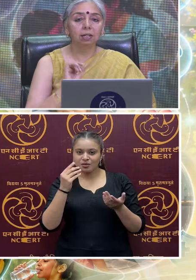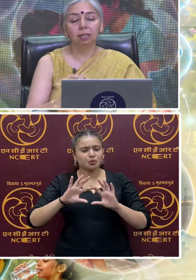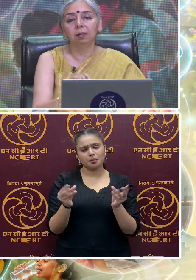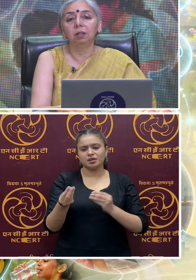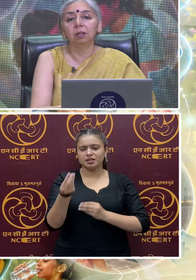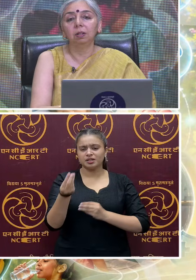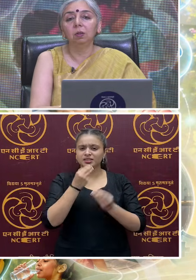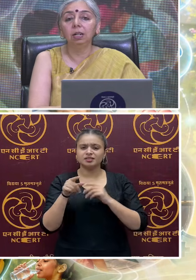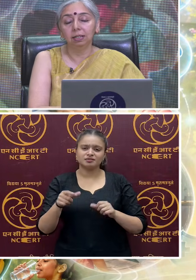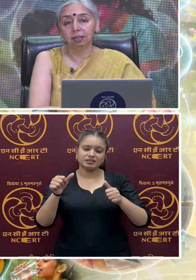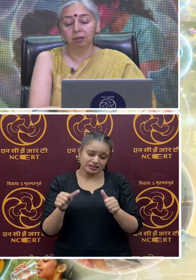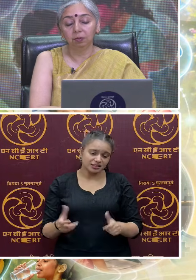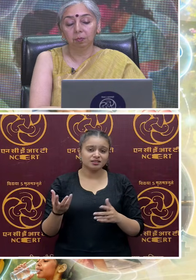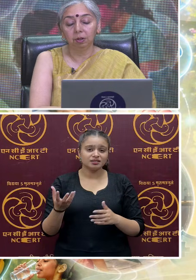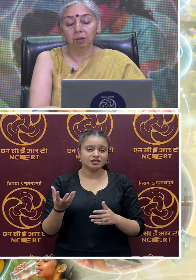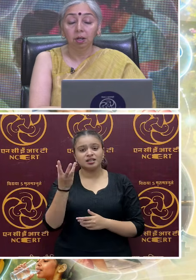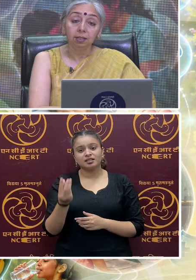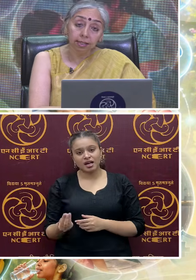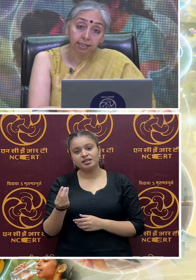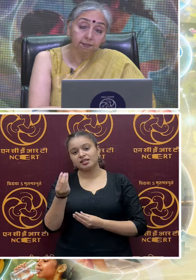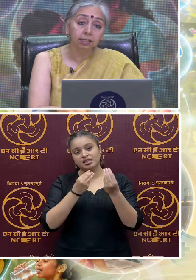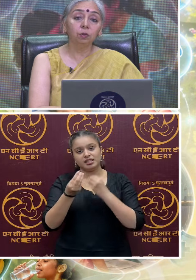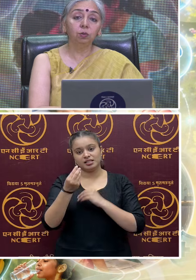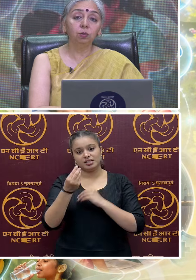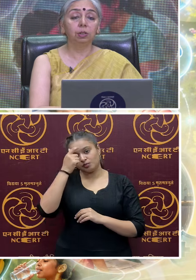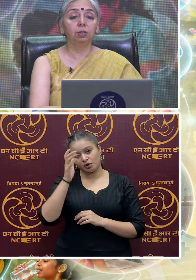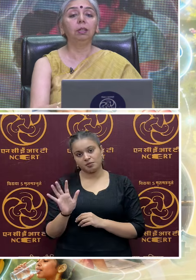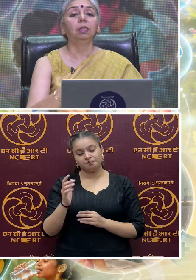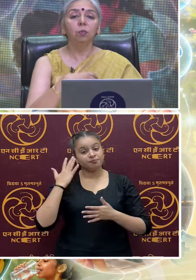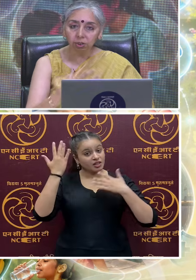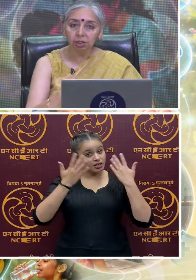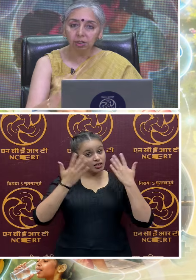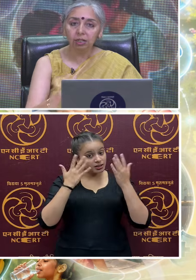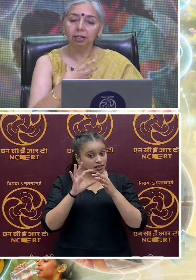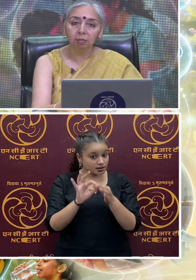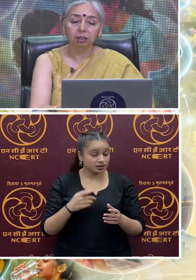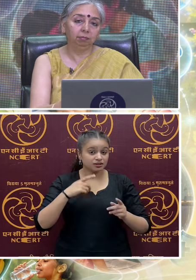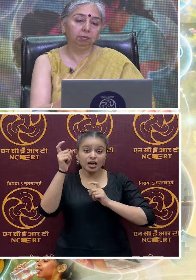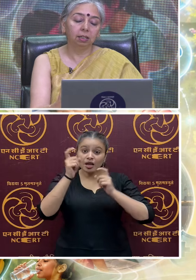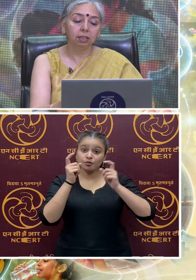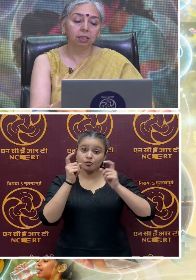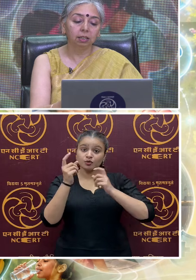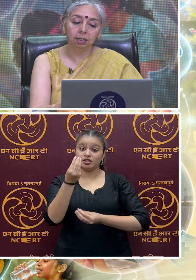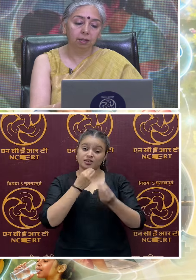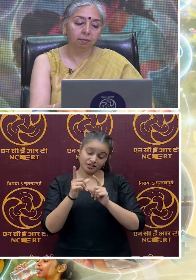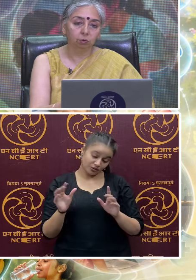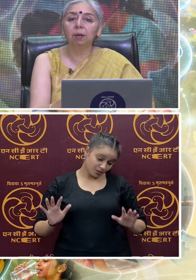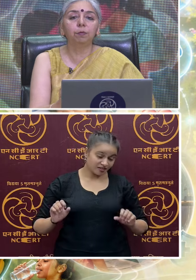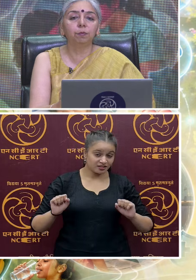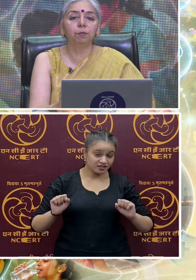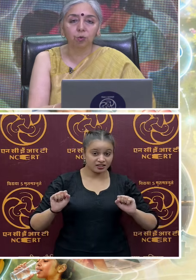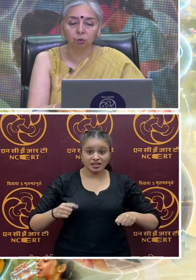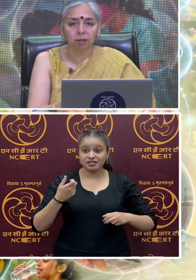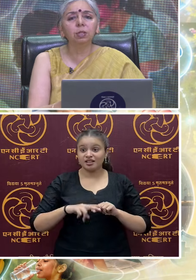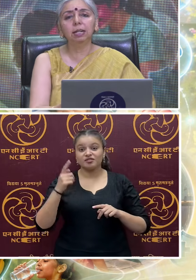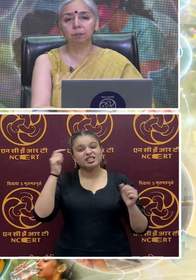ऑल्सो रिजल्टिंग इन समथिंग कॉल्ड नाइट ईटिंग सिंड्रोम। स्ट्रेस की वजह से कुछ बच्चे इमोशनल ईटिंग भी करते हैं, जैसे कि कुछ